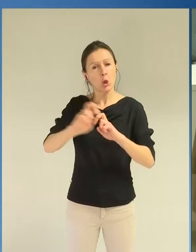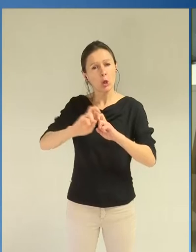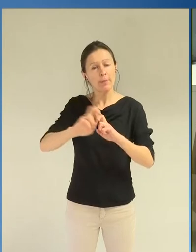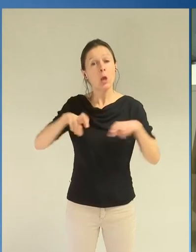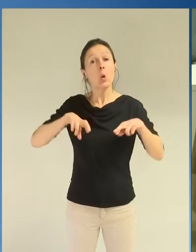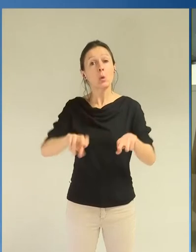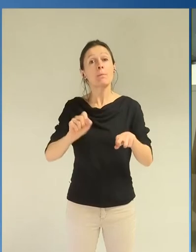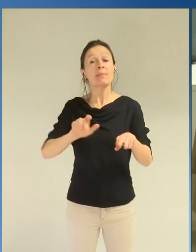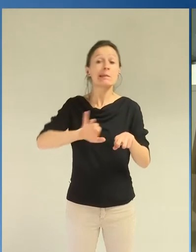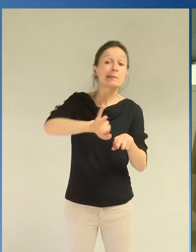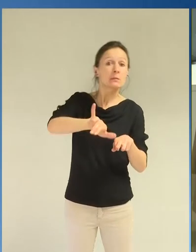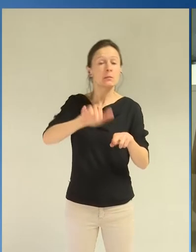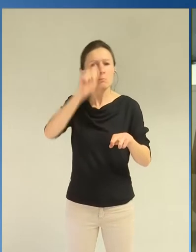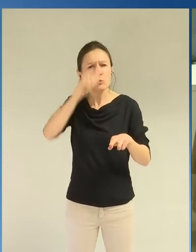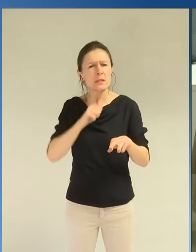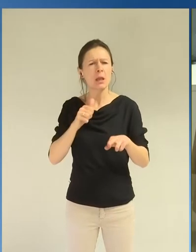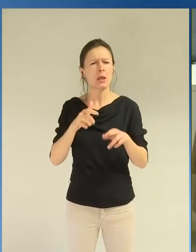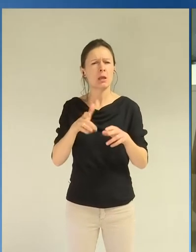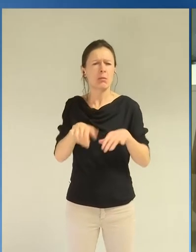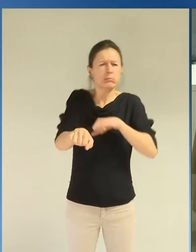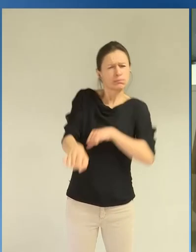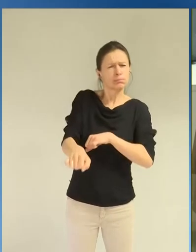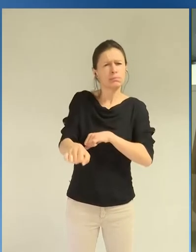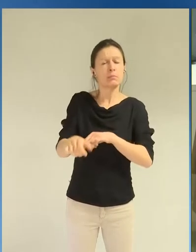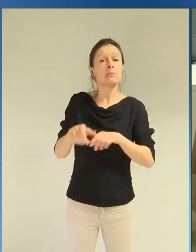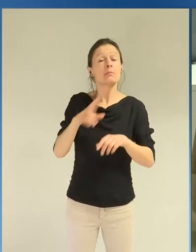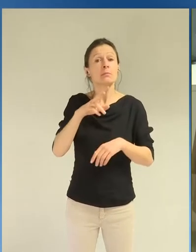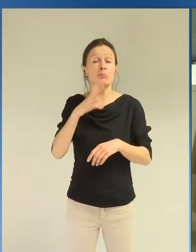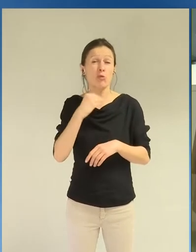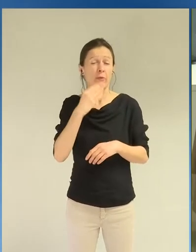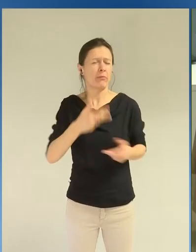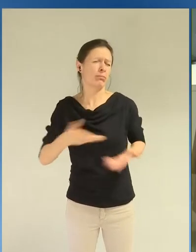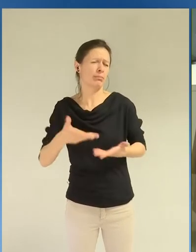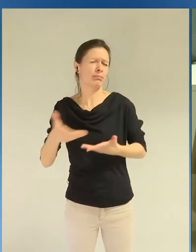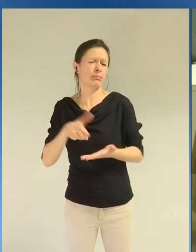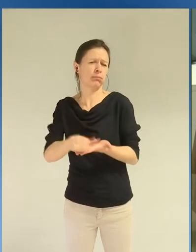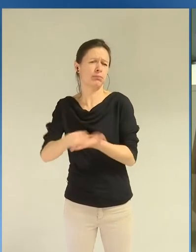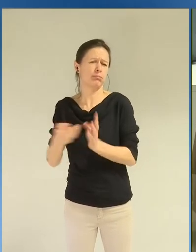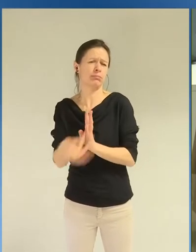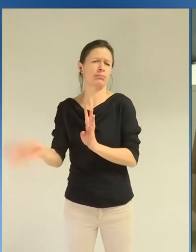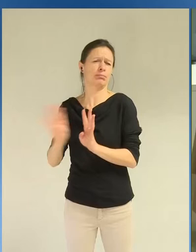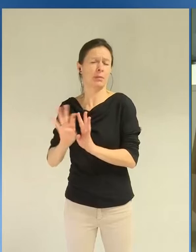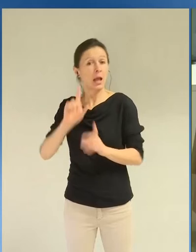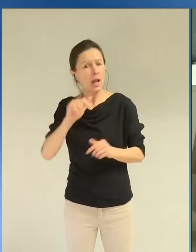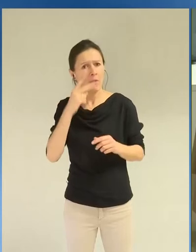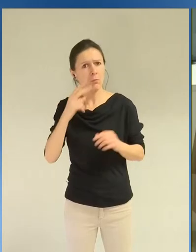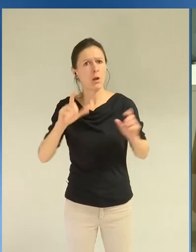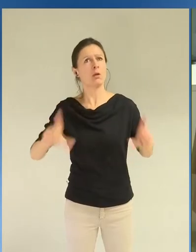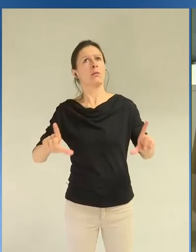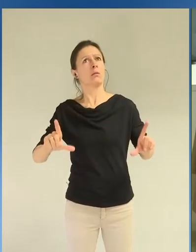déportation une femme aux voiles rayé avec une étoile jaune où est écrit muslim